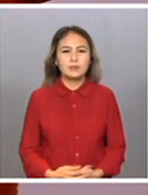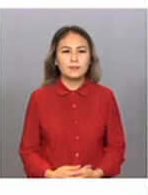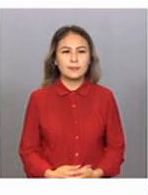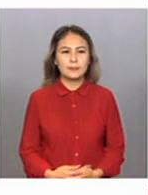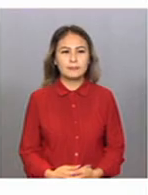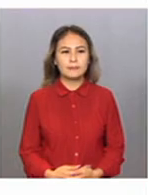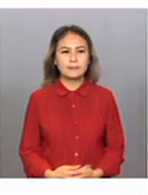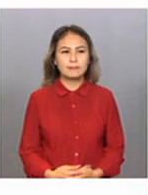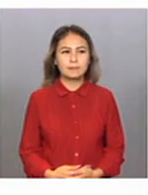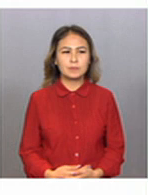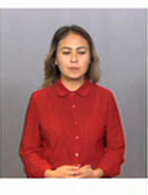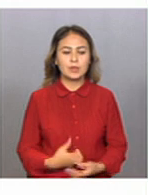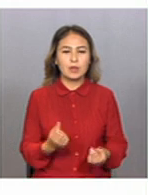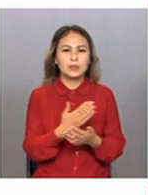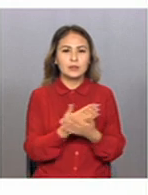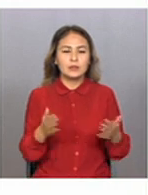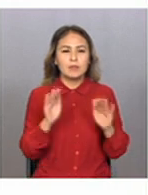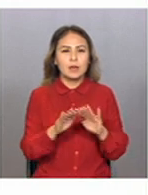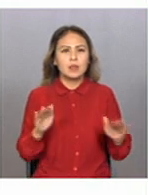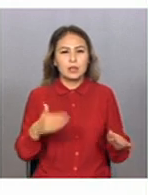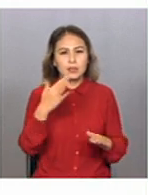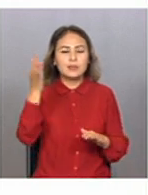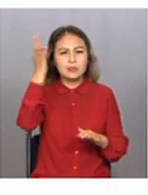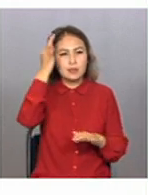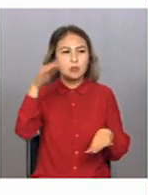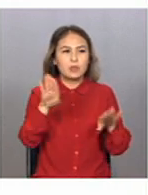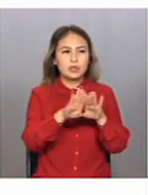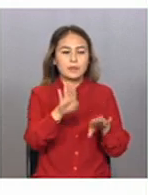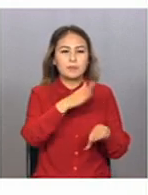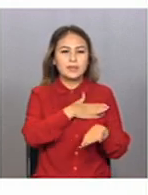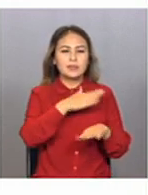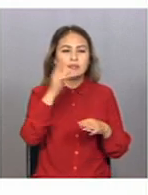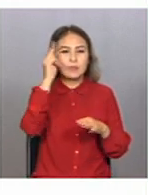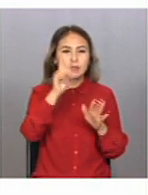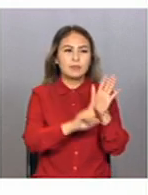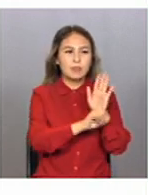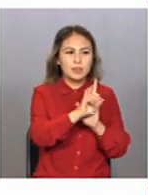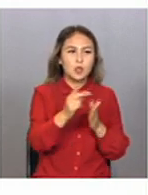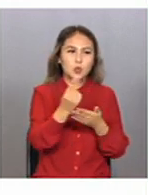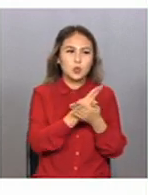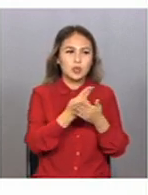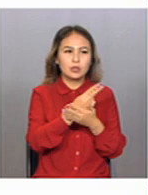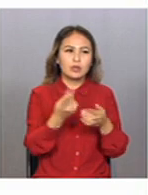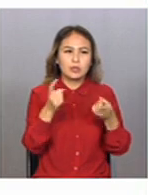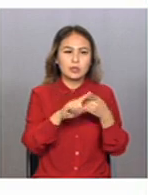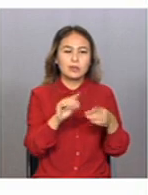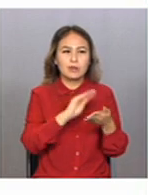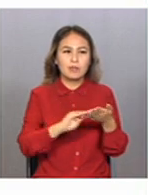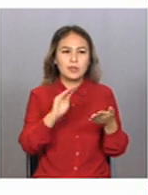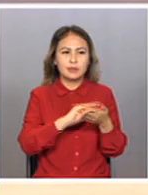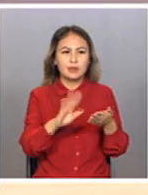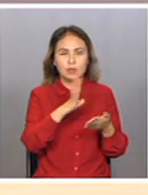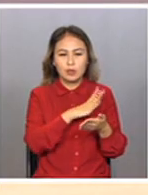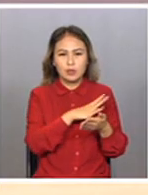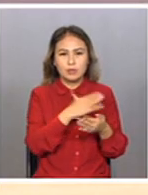балалар. Ал енді, балалар, естеріңде болса, біз сабақтың басында суреттерге қарай отырып мәтін